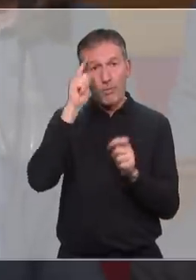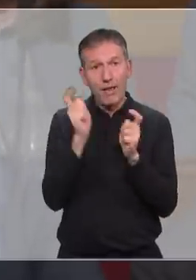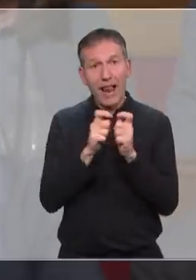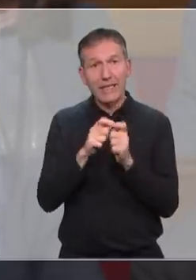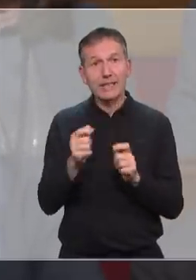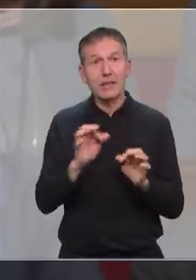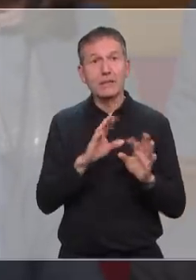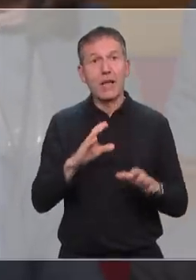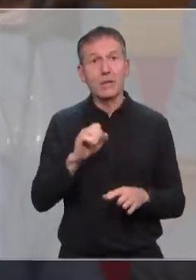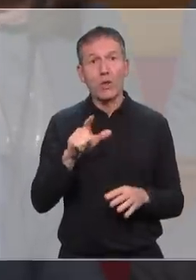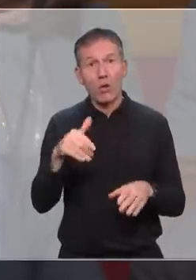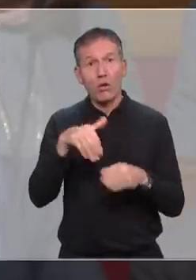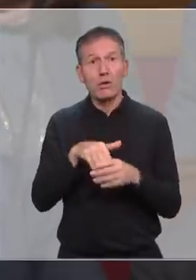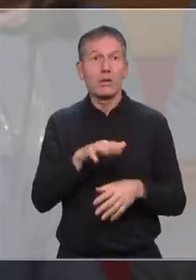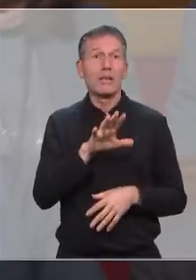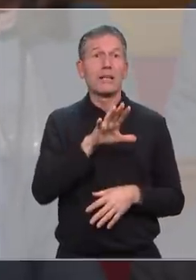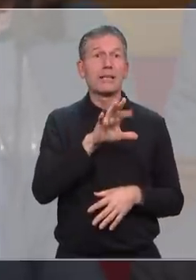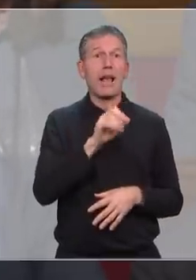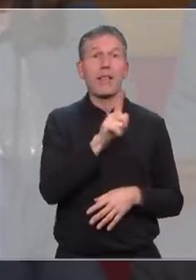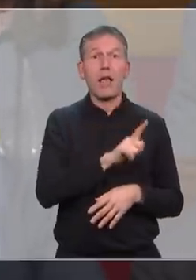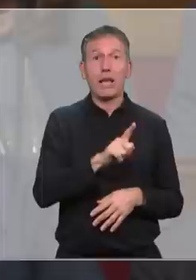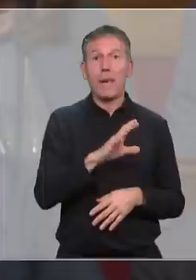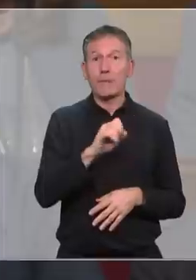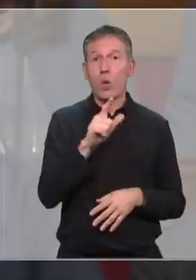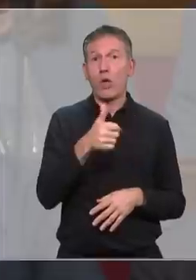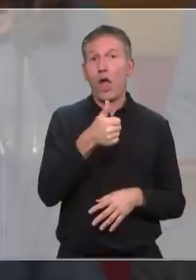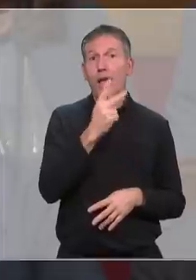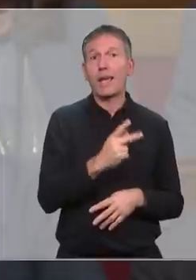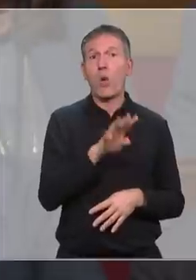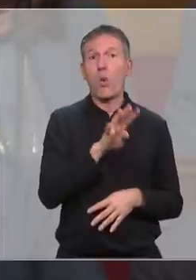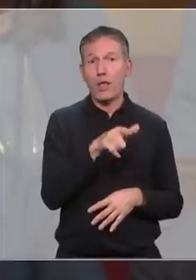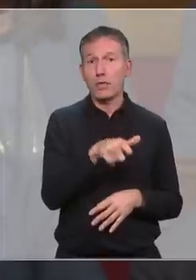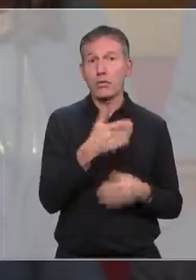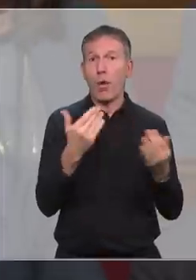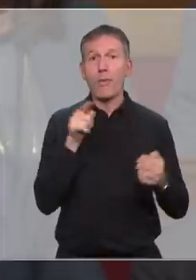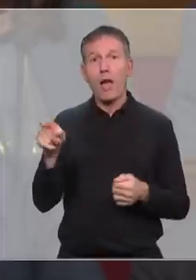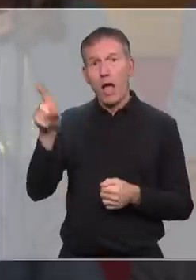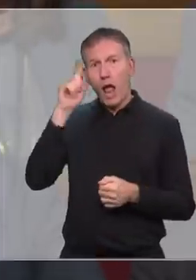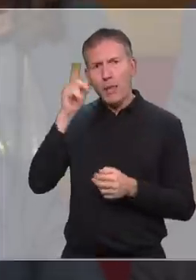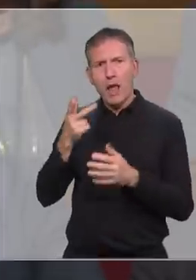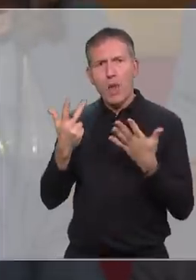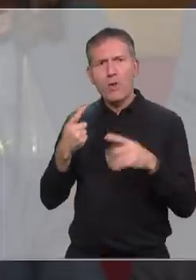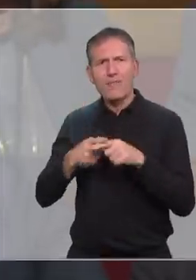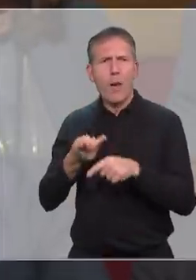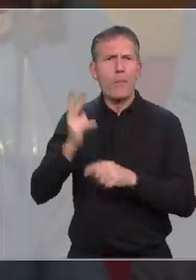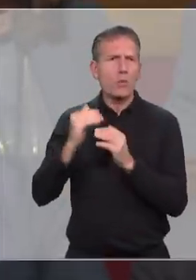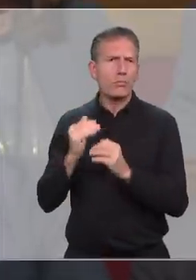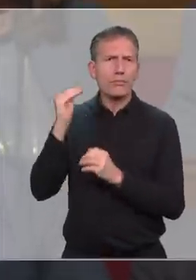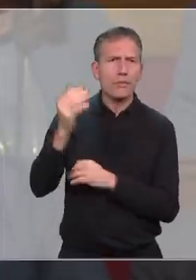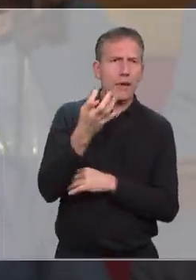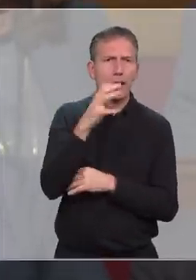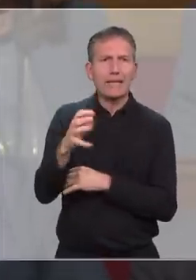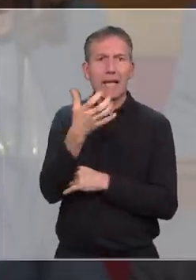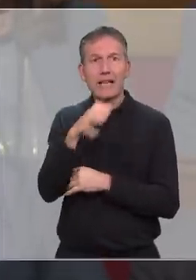décarbonée. Avec 50 grammes de CO2 par kilowattheure, notre pays est un exemple en Europe face à l'Allemagne qui émet 8 fois plus avec 400 à 500 grammes de CO2